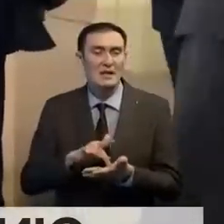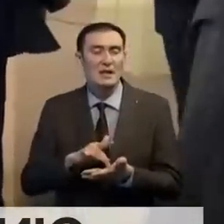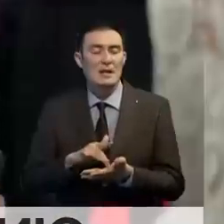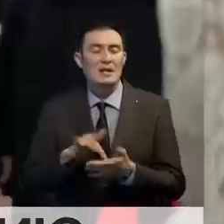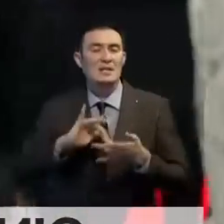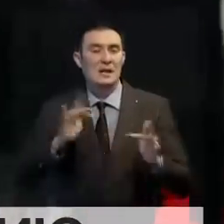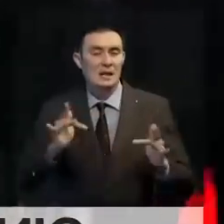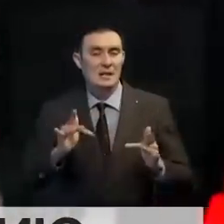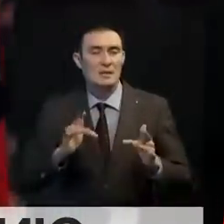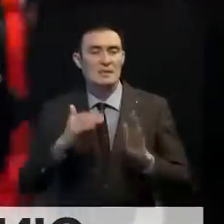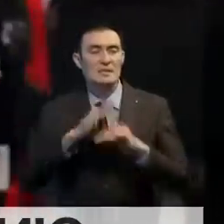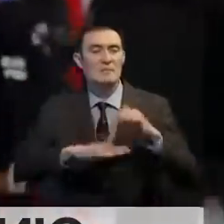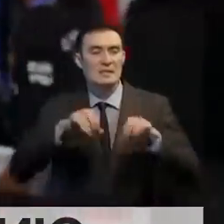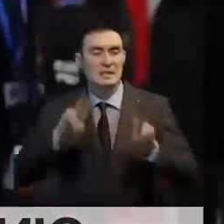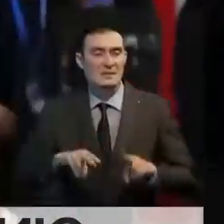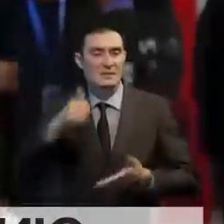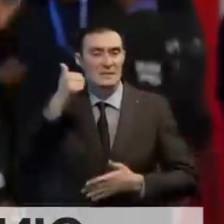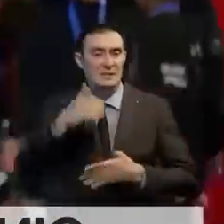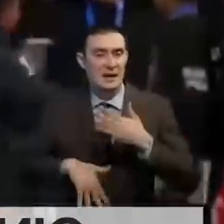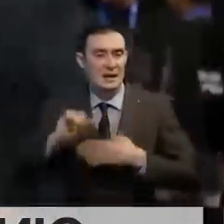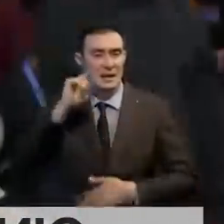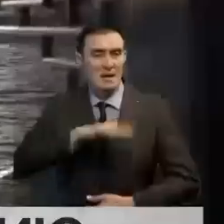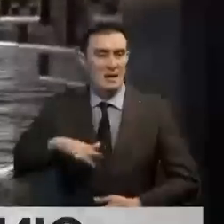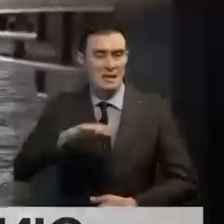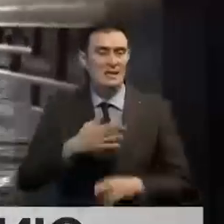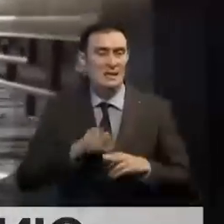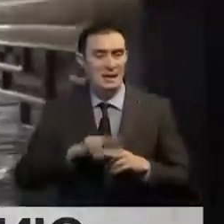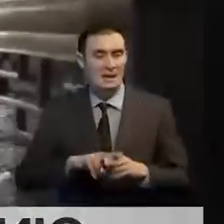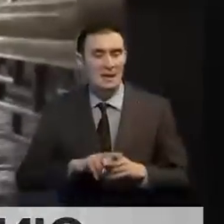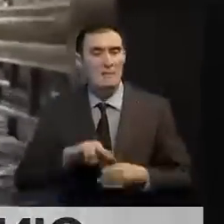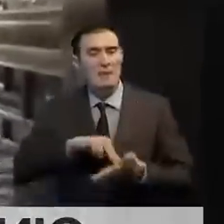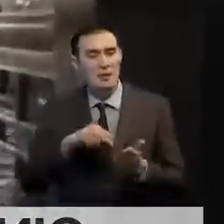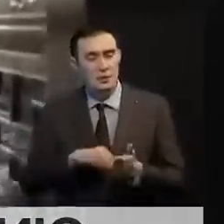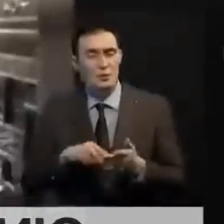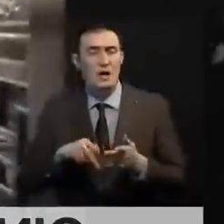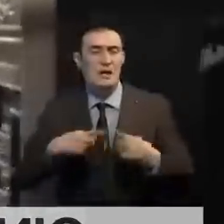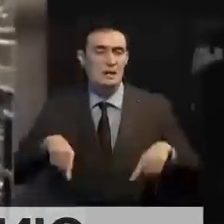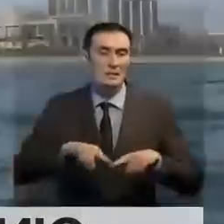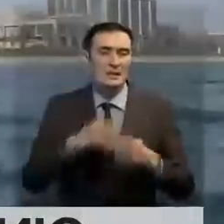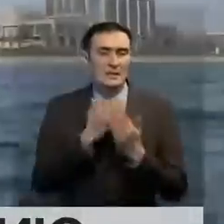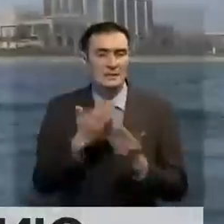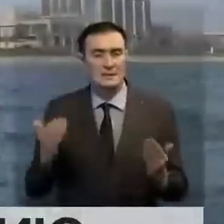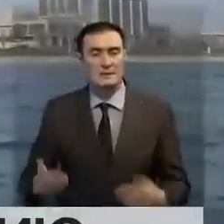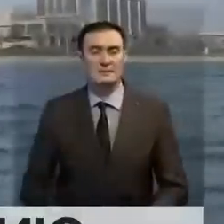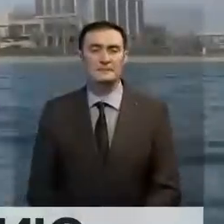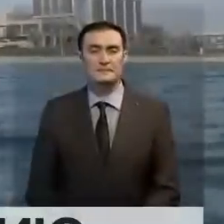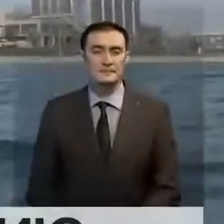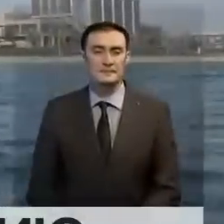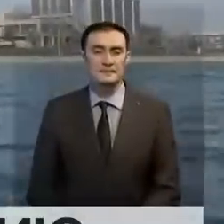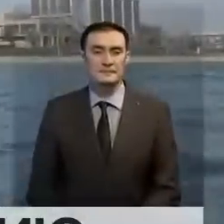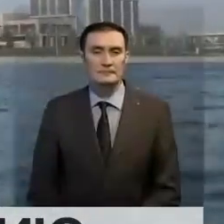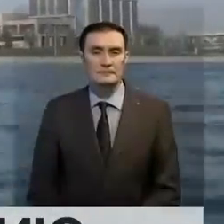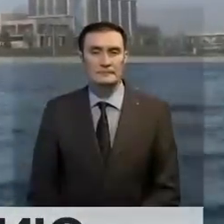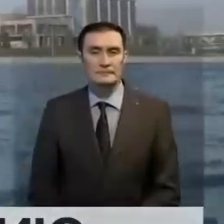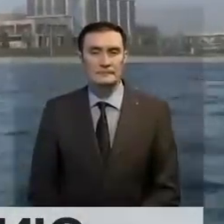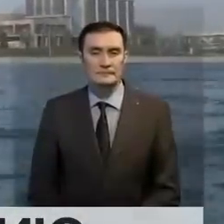притяжения IT-специалистов Центральной Азии. По крайней мере, на это делают расчет организаторы выставки. Асиля Абдыкылыкова, Рауан